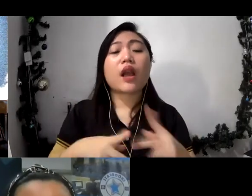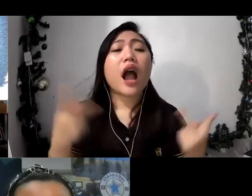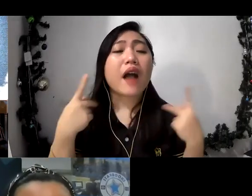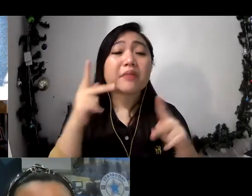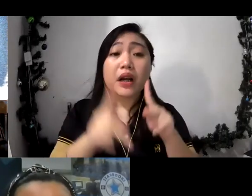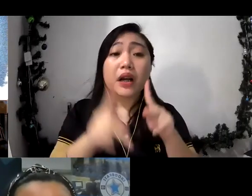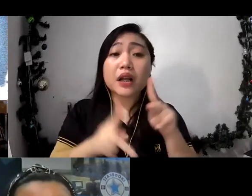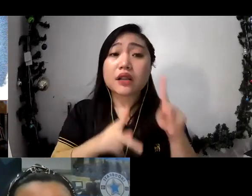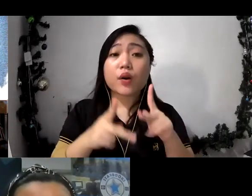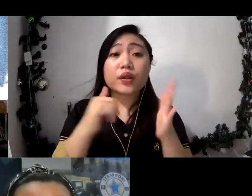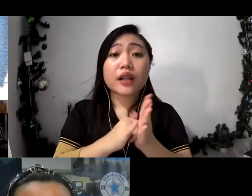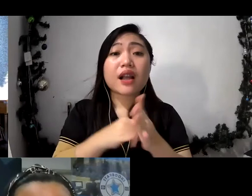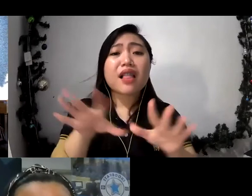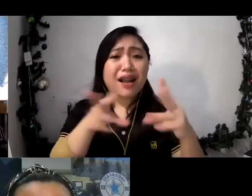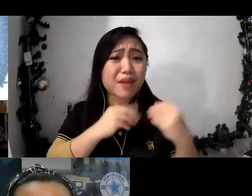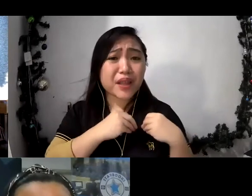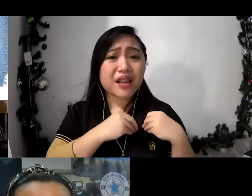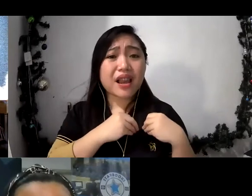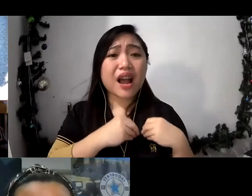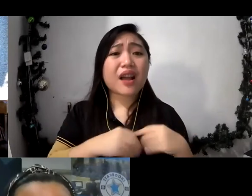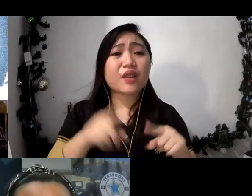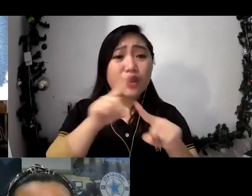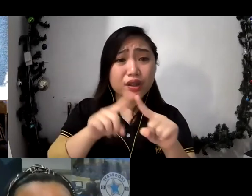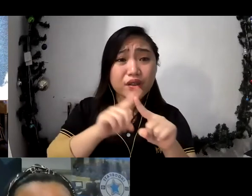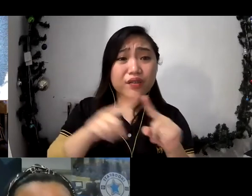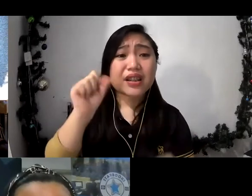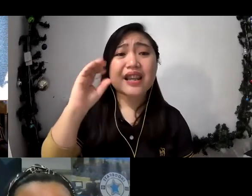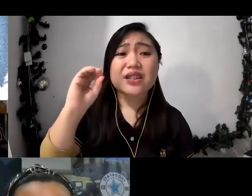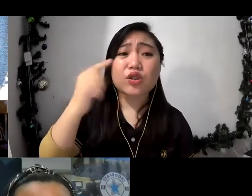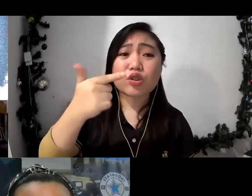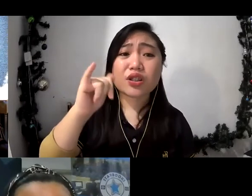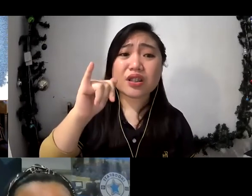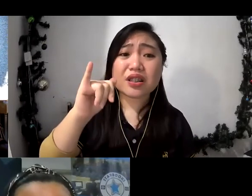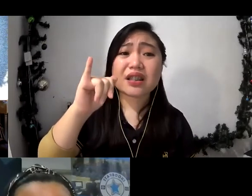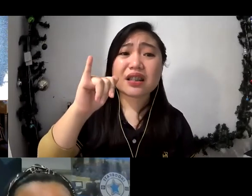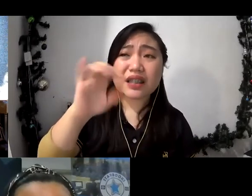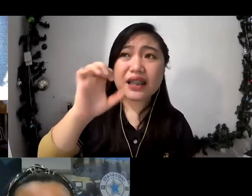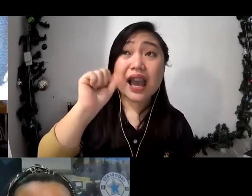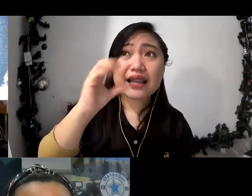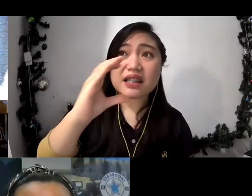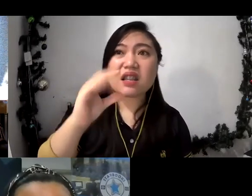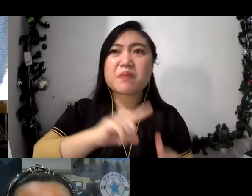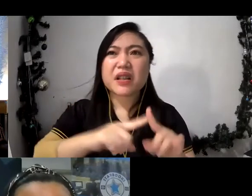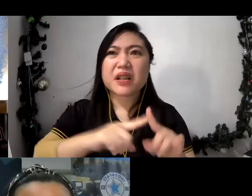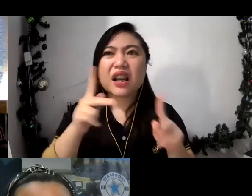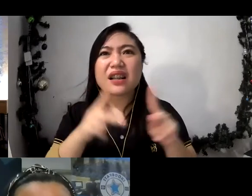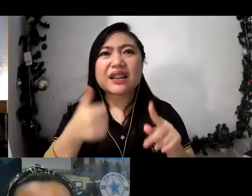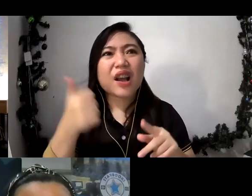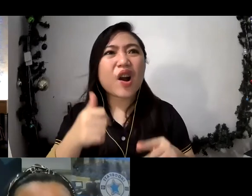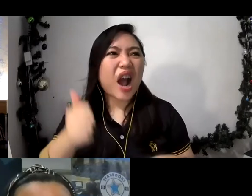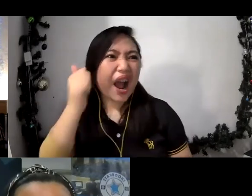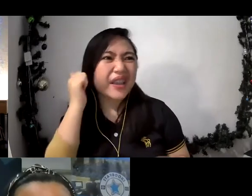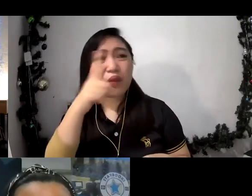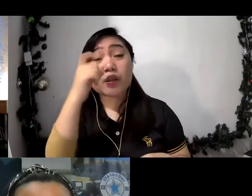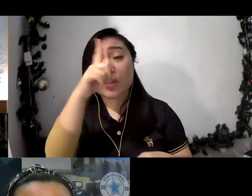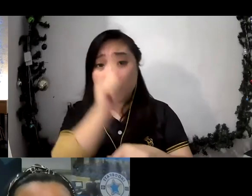na nandun na sa panahong tanggap na nila, yung diverse SOGI SC, no? May mga taong ayaw nila kasi yung traditional na pananaw o